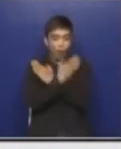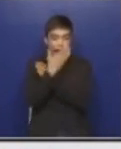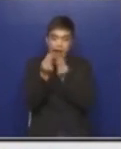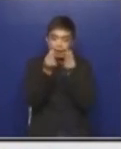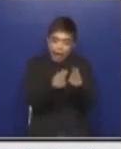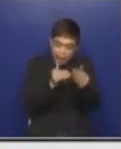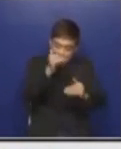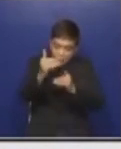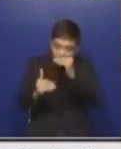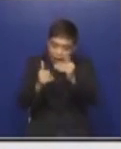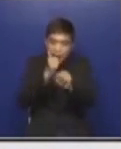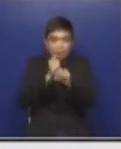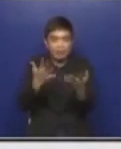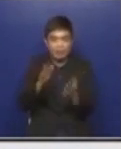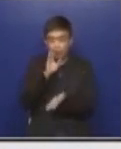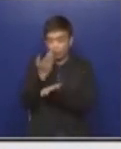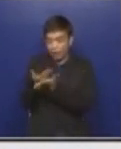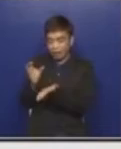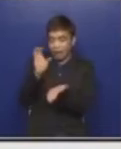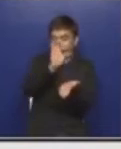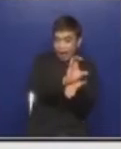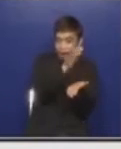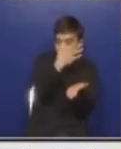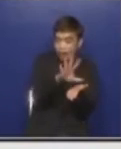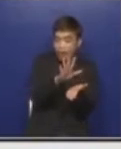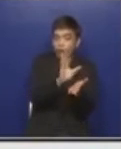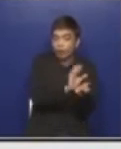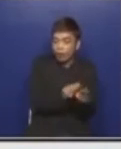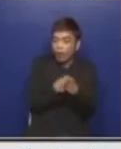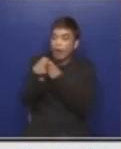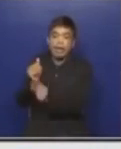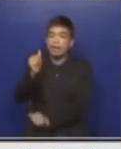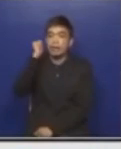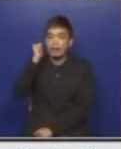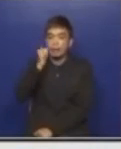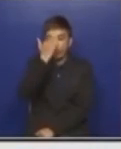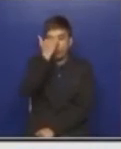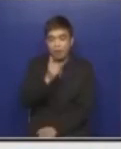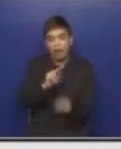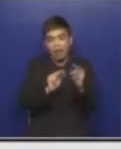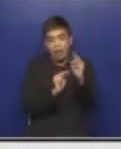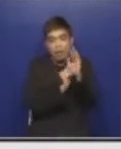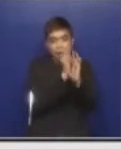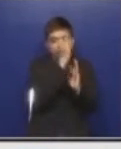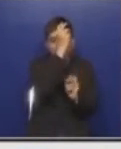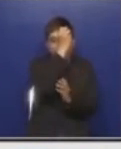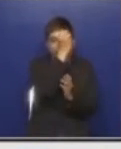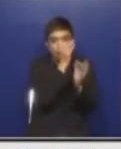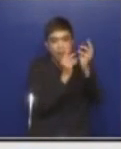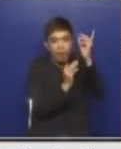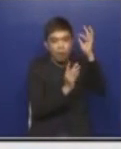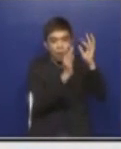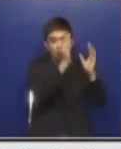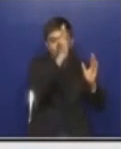ใครได้งบไปก็ต้องคืนเพราะเป็นพื้นที่เขตป่าอย่างนี้ตลอดเพราะฉะนั้นเนี่ยผ